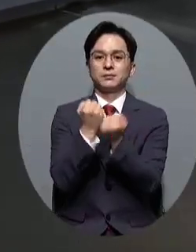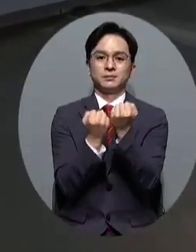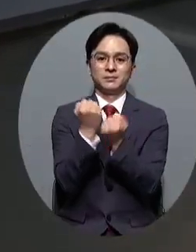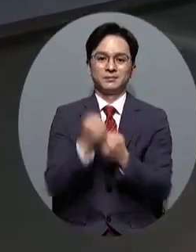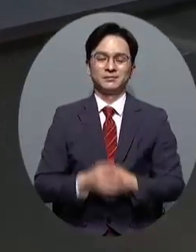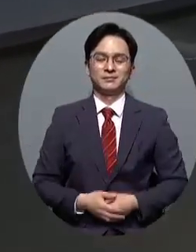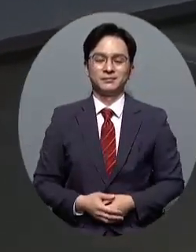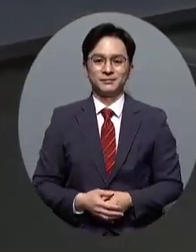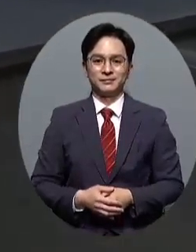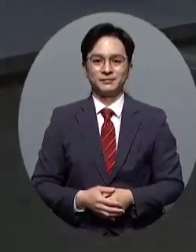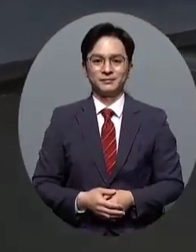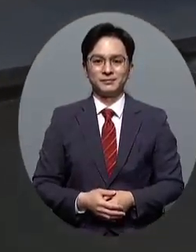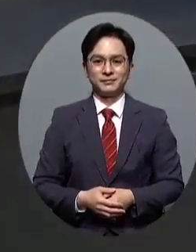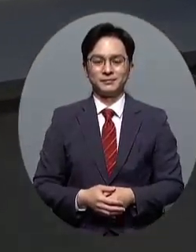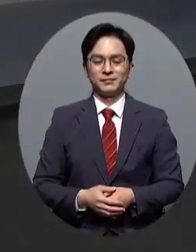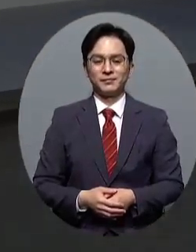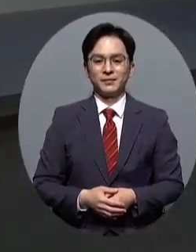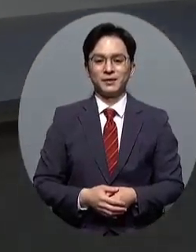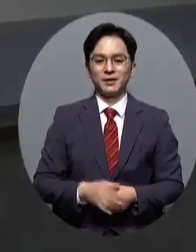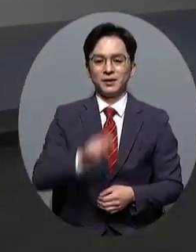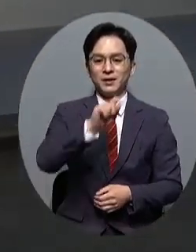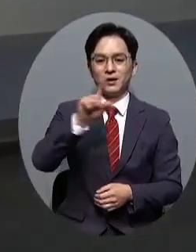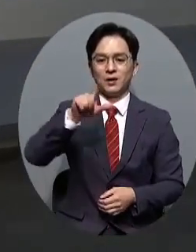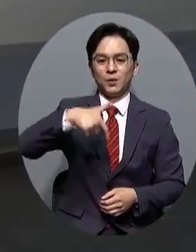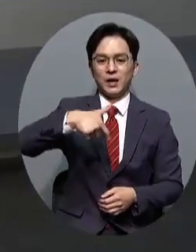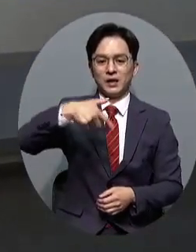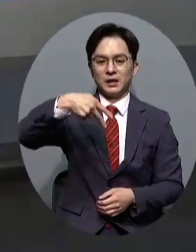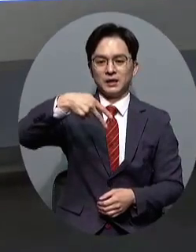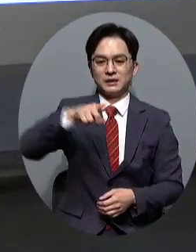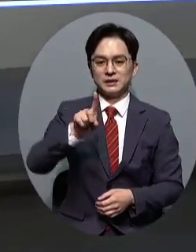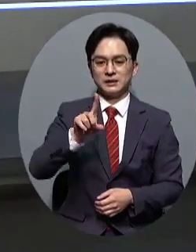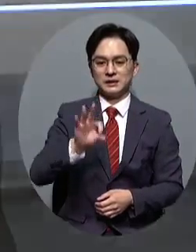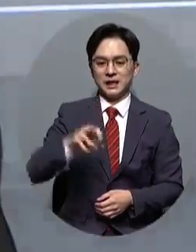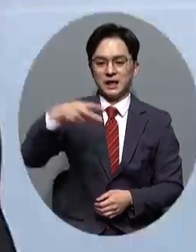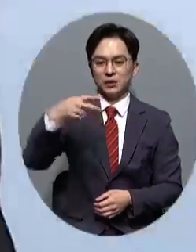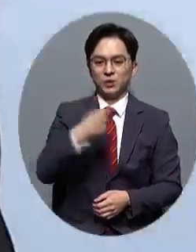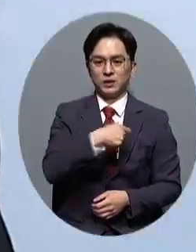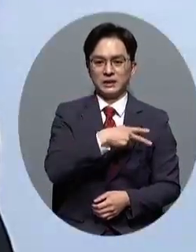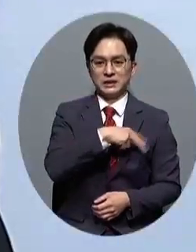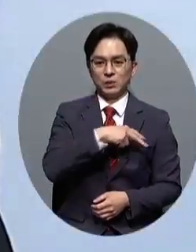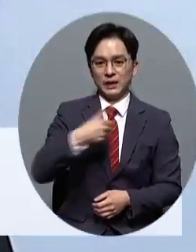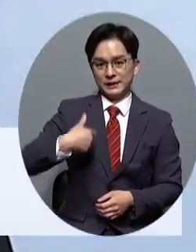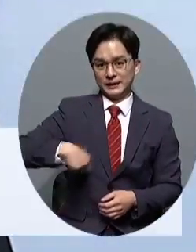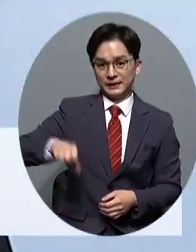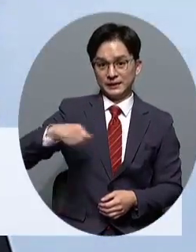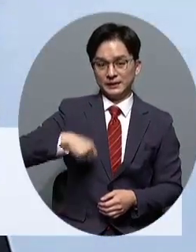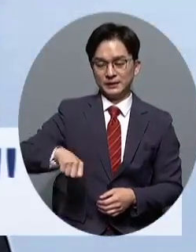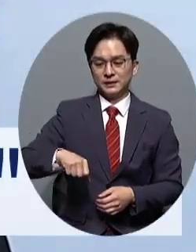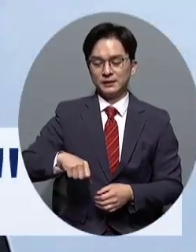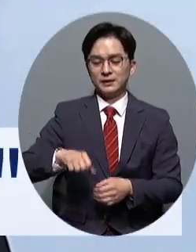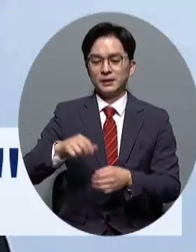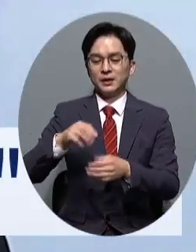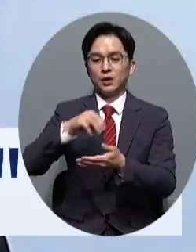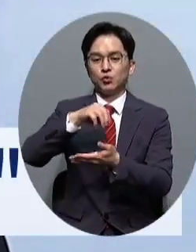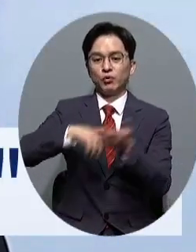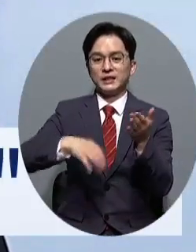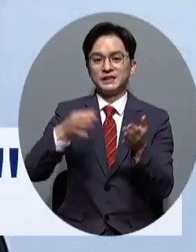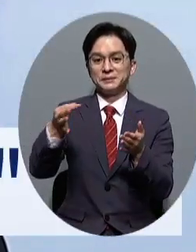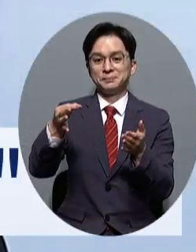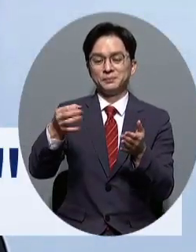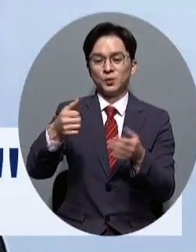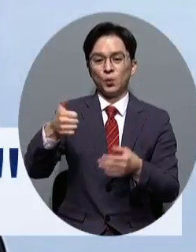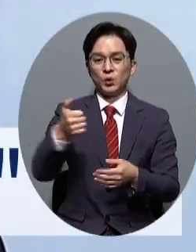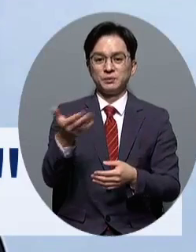지금 보신 것처럼 곽상도 의원 아들의 화천대유로부터의 거액의 퇴직금을 받은 사실이 드러나자 민주당은